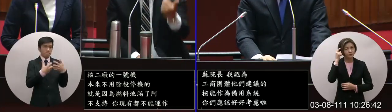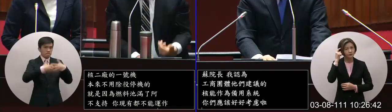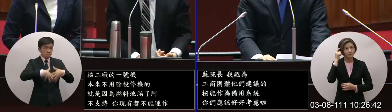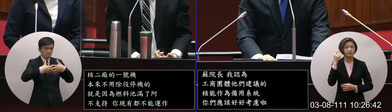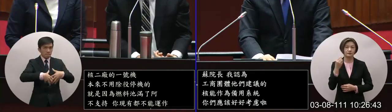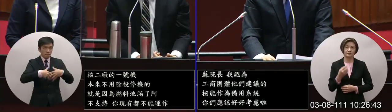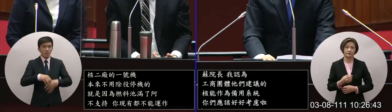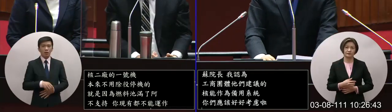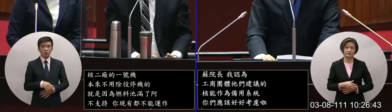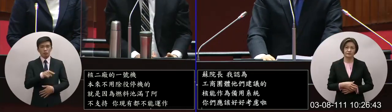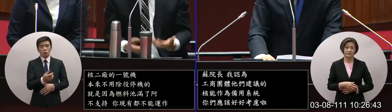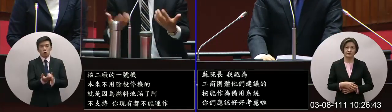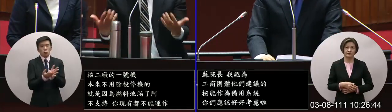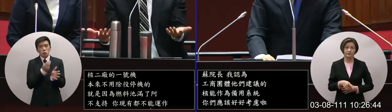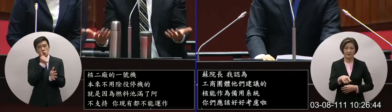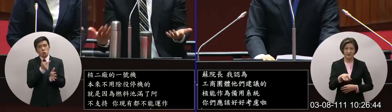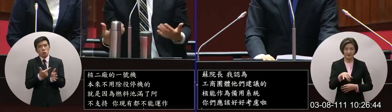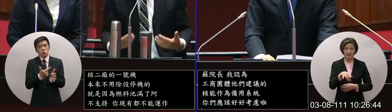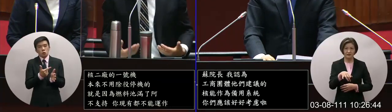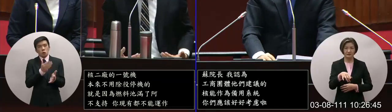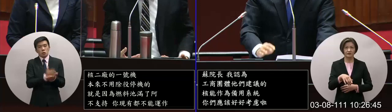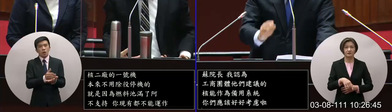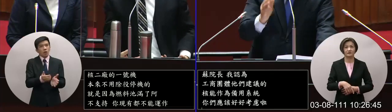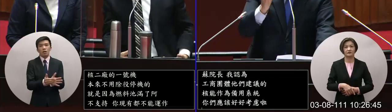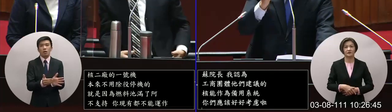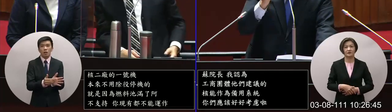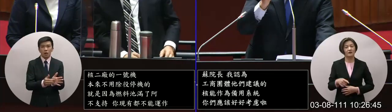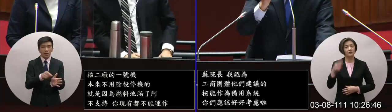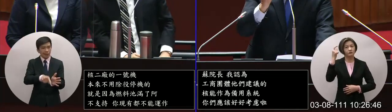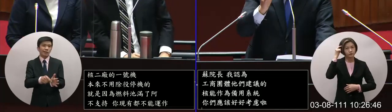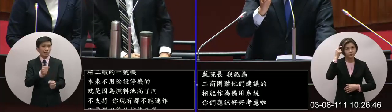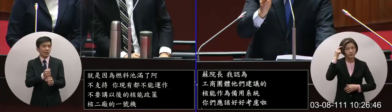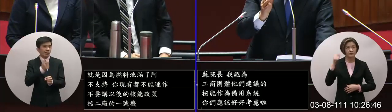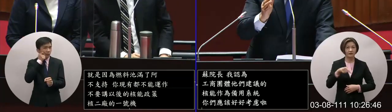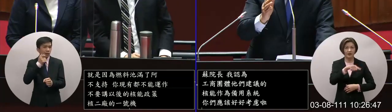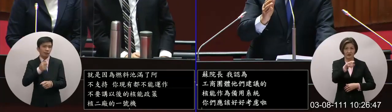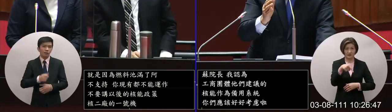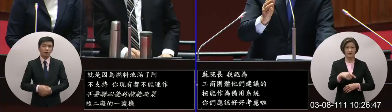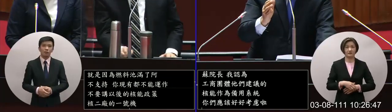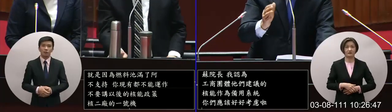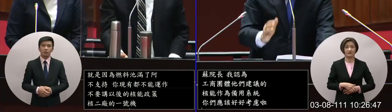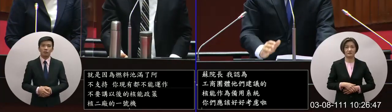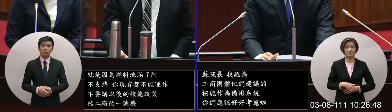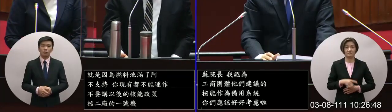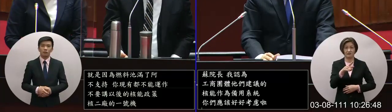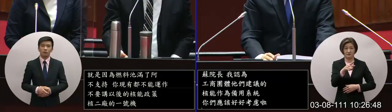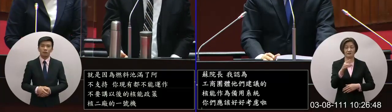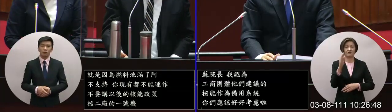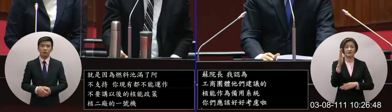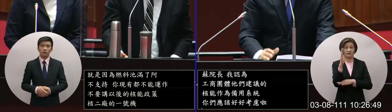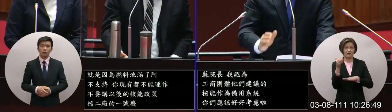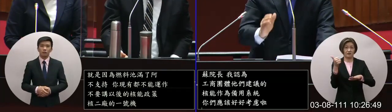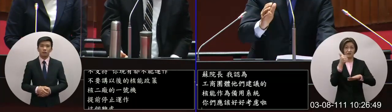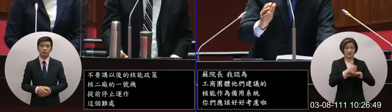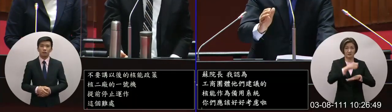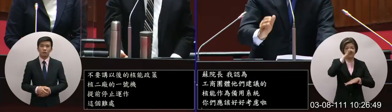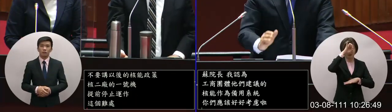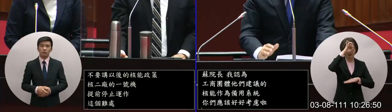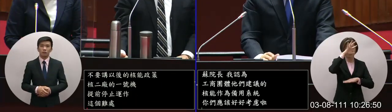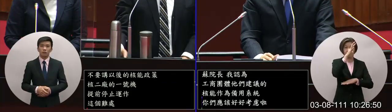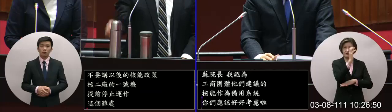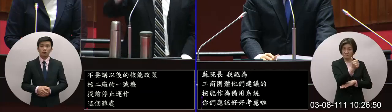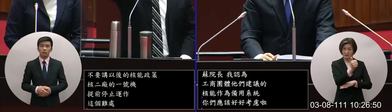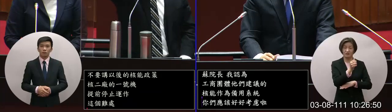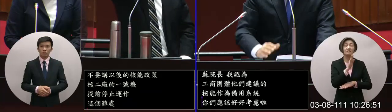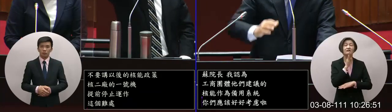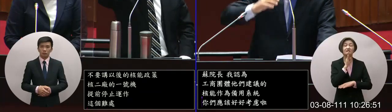提前停止运作， 那个 难处， 我想你身为哈、哦、这个执政党哈、哦啊，尤其你是全国最